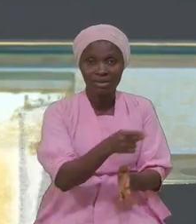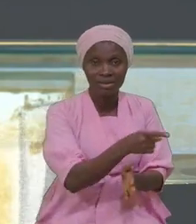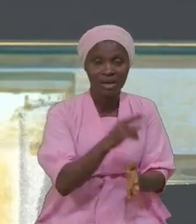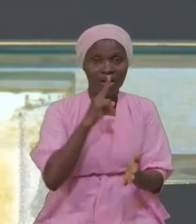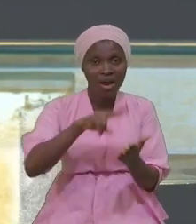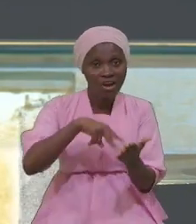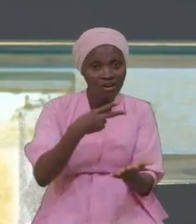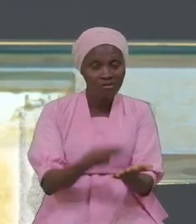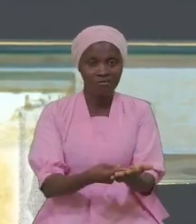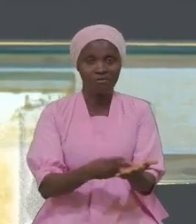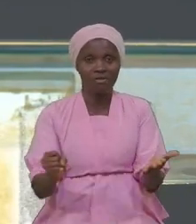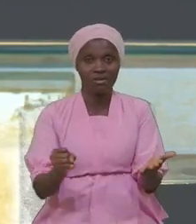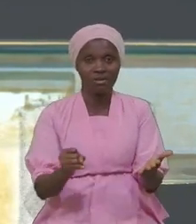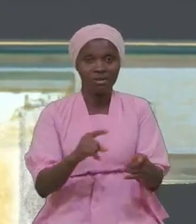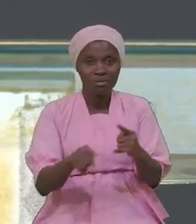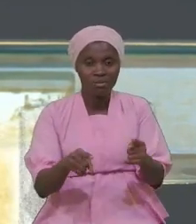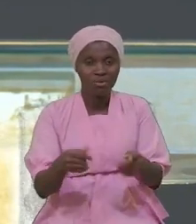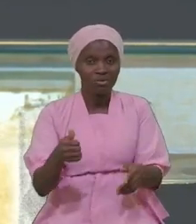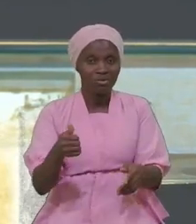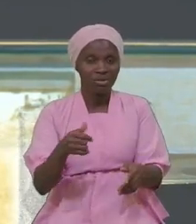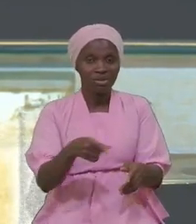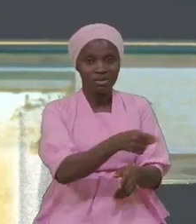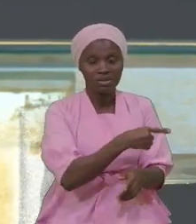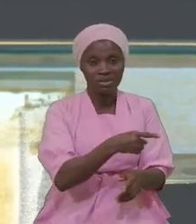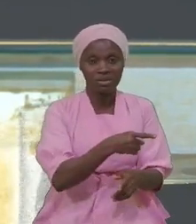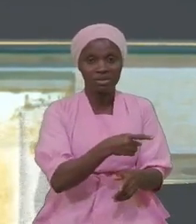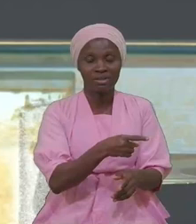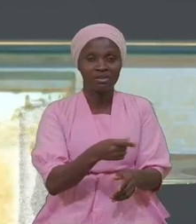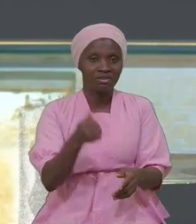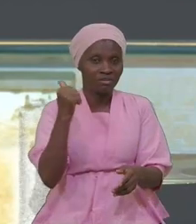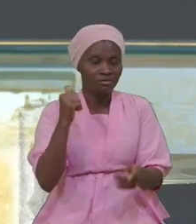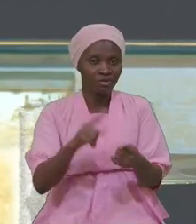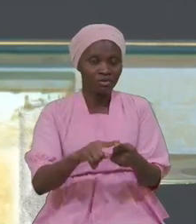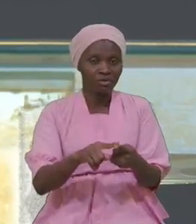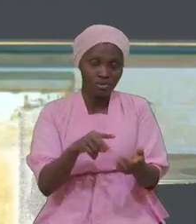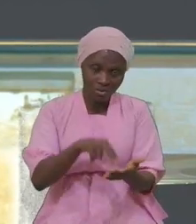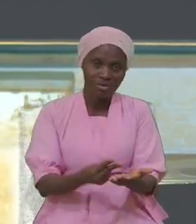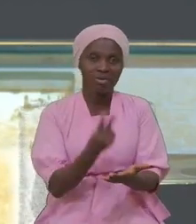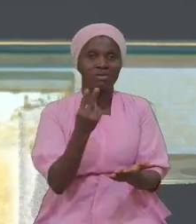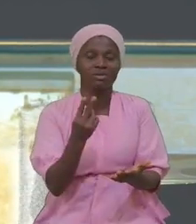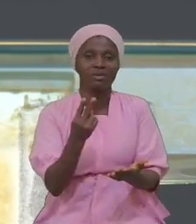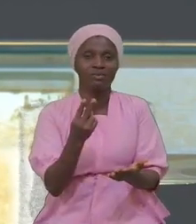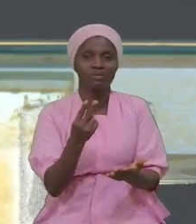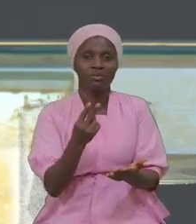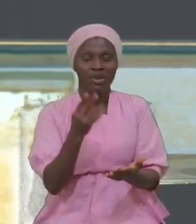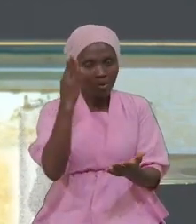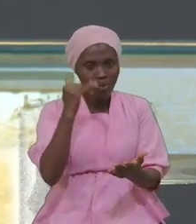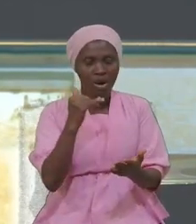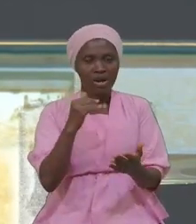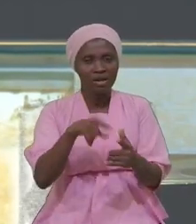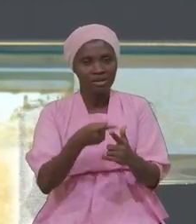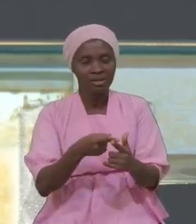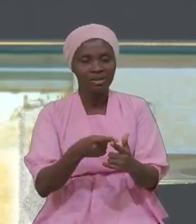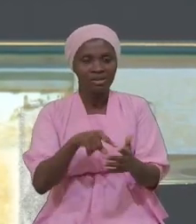Et ils ont chuté, mais ils ont refusé de se lever. Alors, c'est dit que